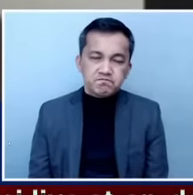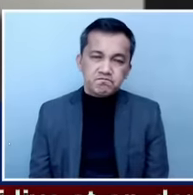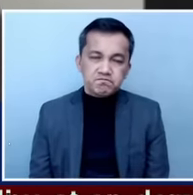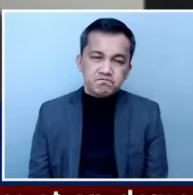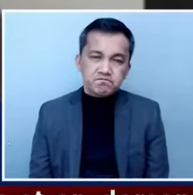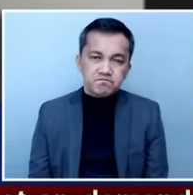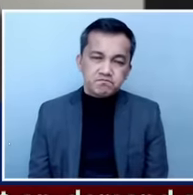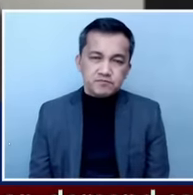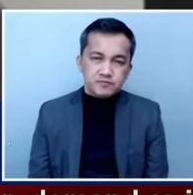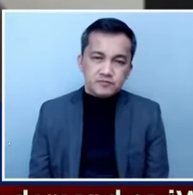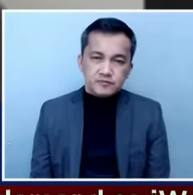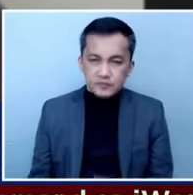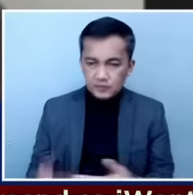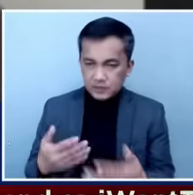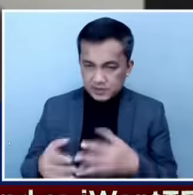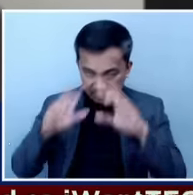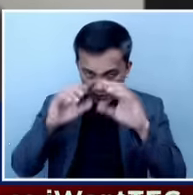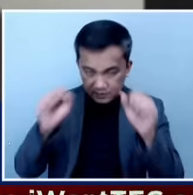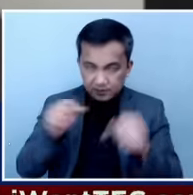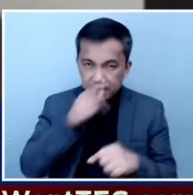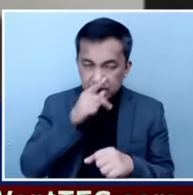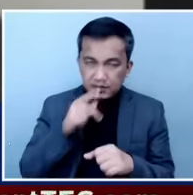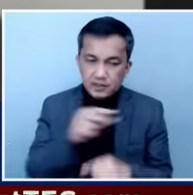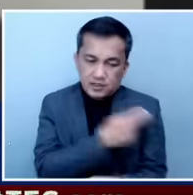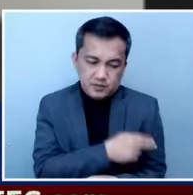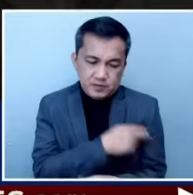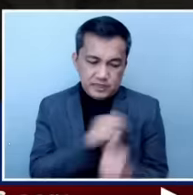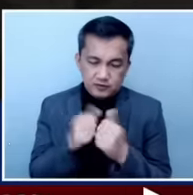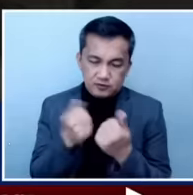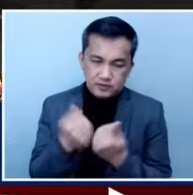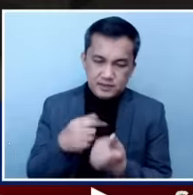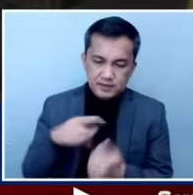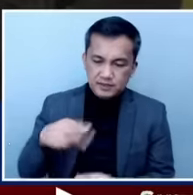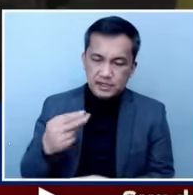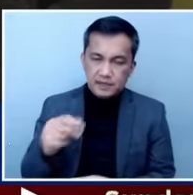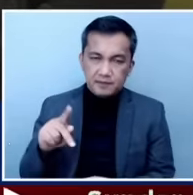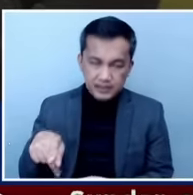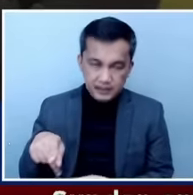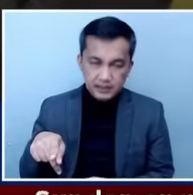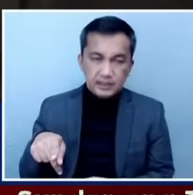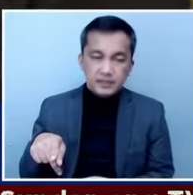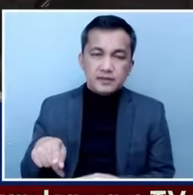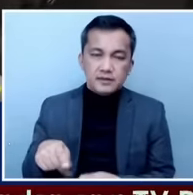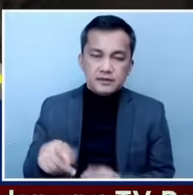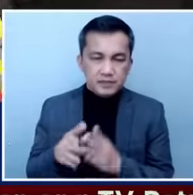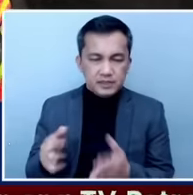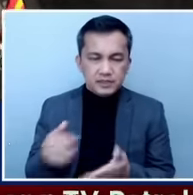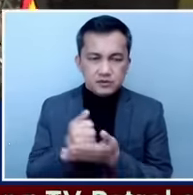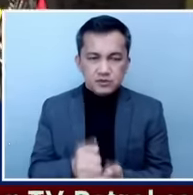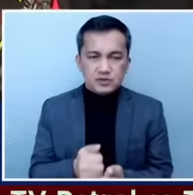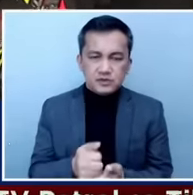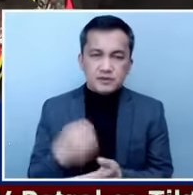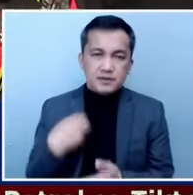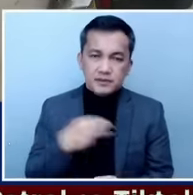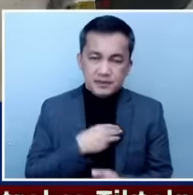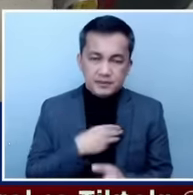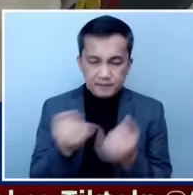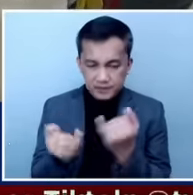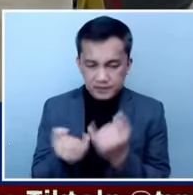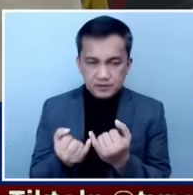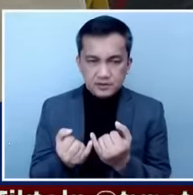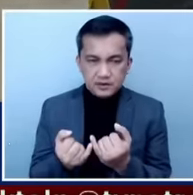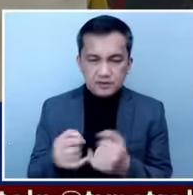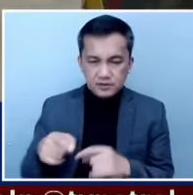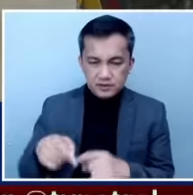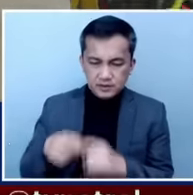Maging ang Pangulo ng Private Hospitals Association of the Philippines o PHAPI, sinabing malaking tulong sa paying members ng PhilHealth kung masususpindi